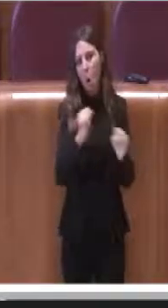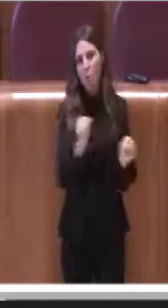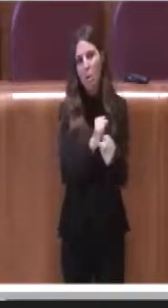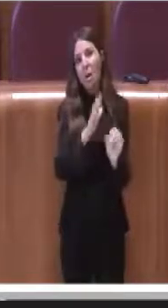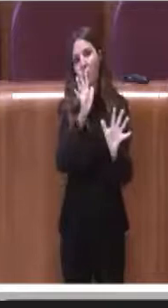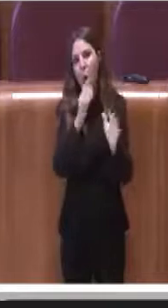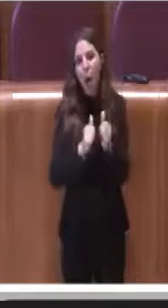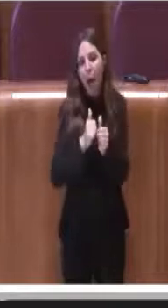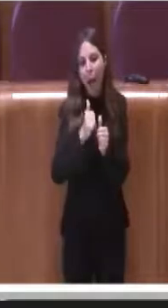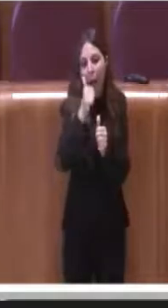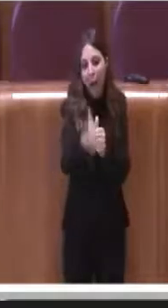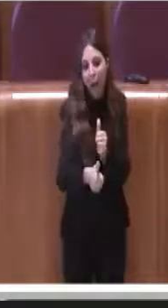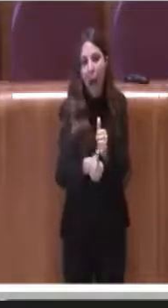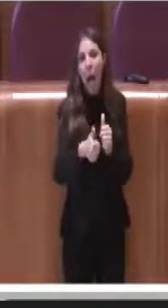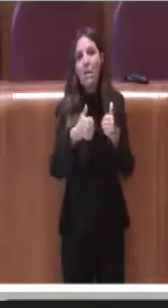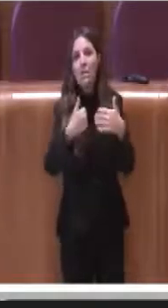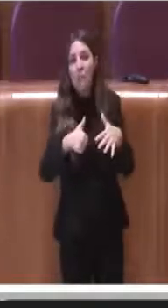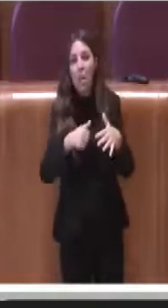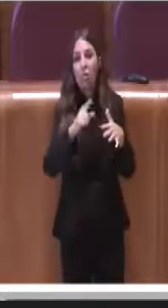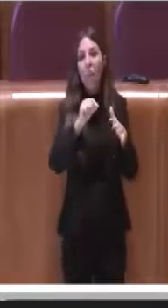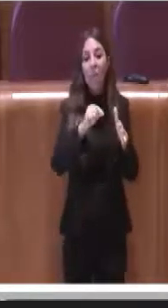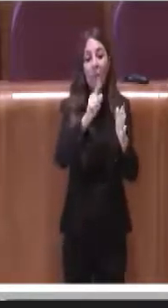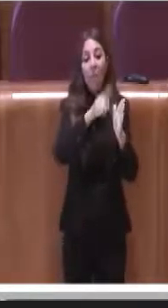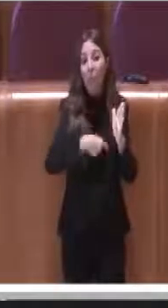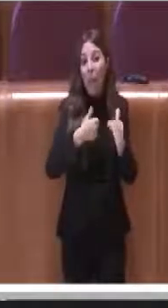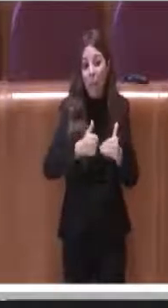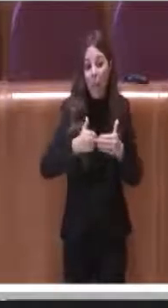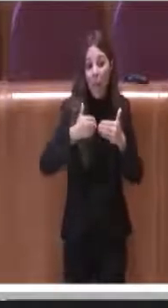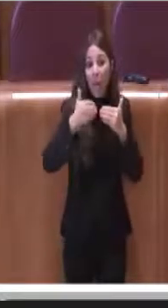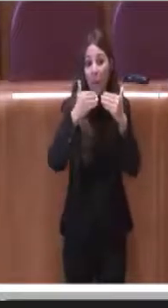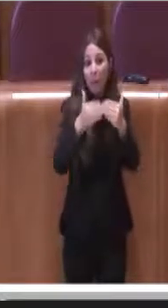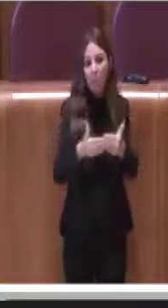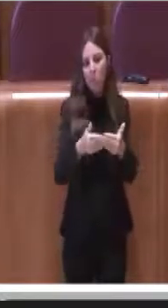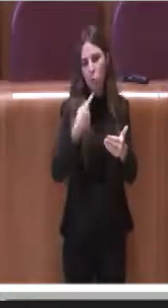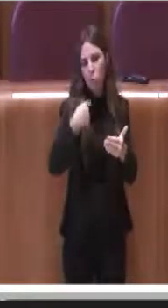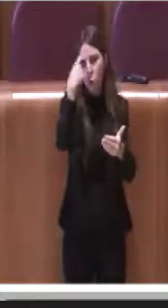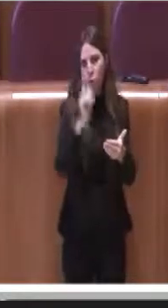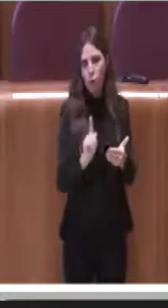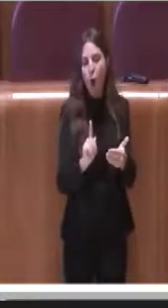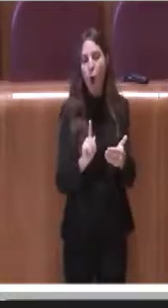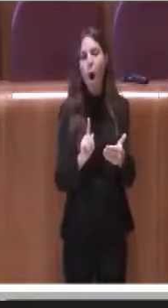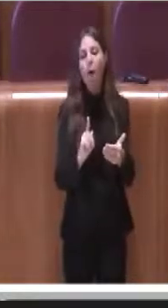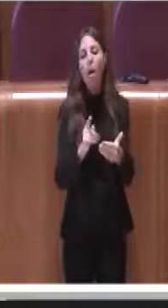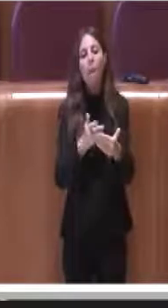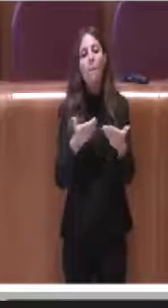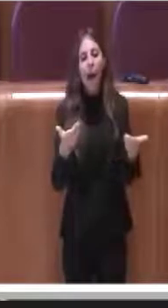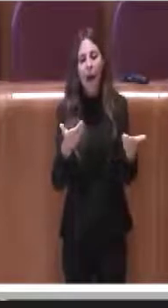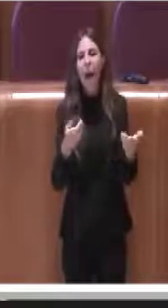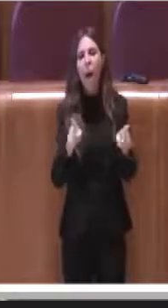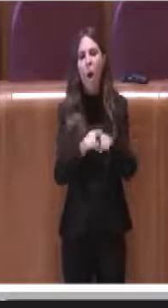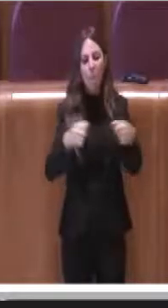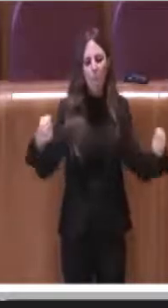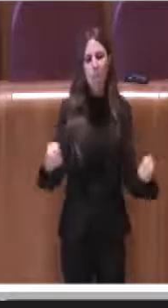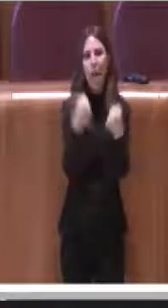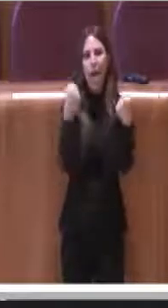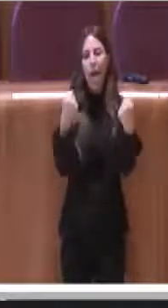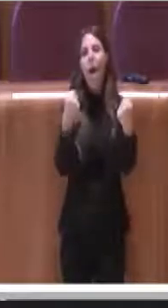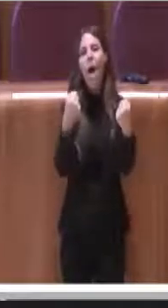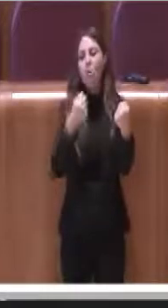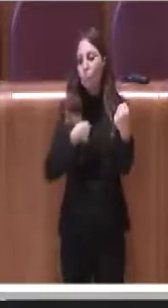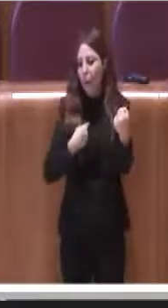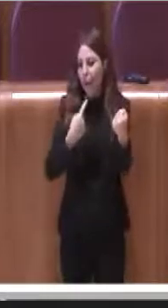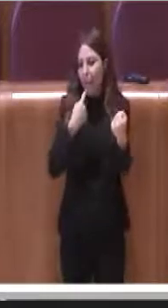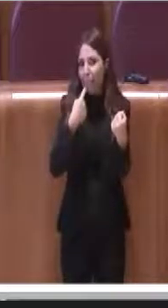si capisce se sono 16 o 20 mesi di posticipo. E tutto questo va a cozzare inevitabilmente con quanto